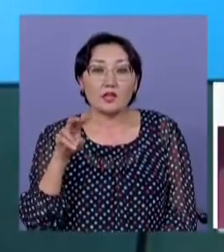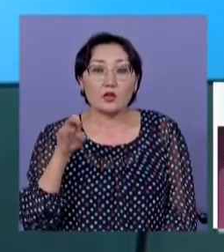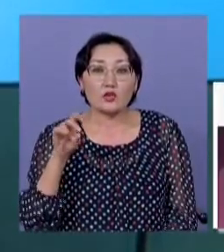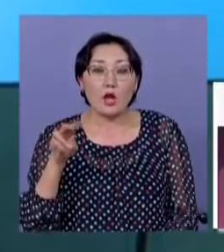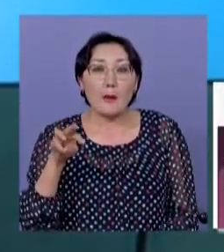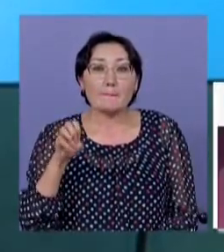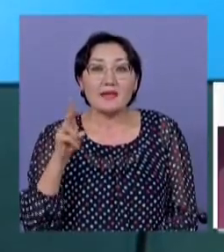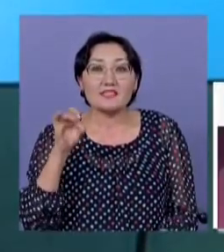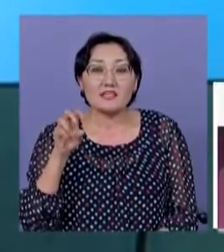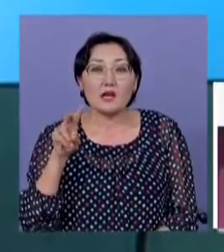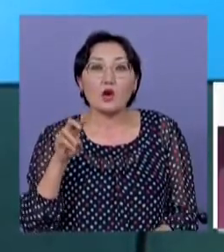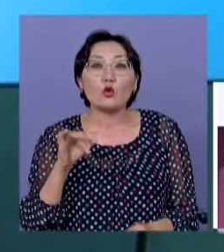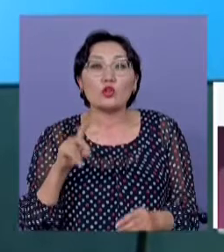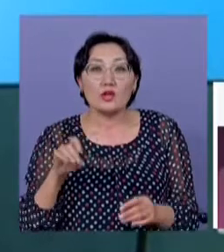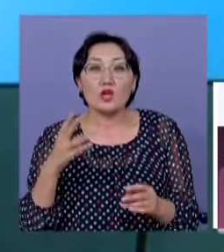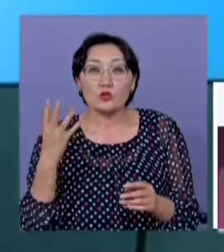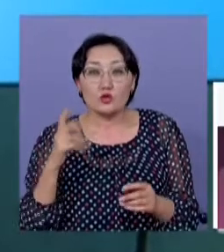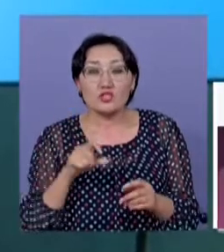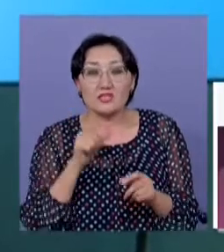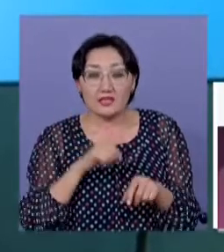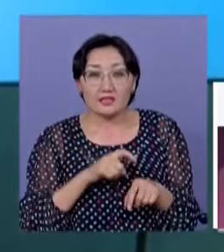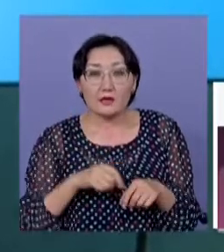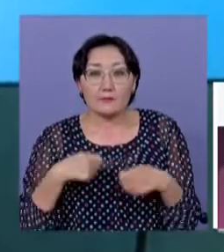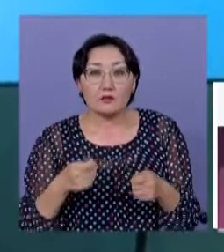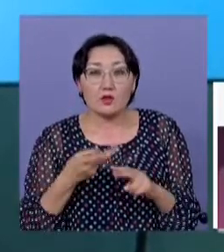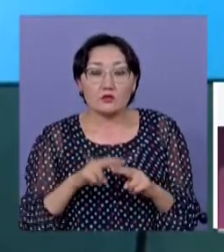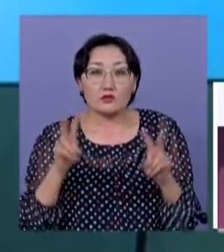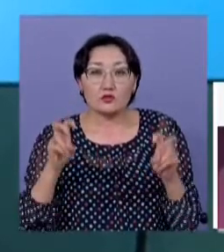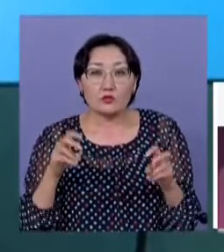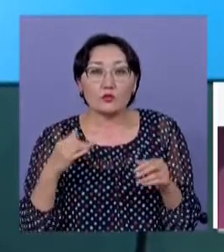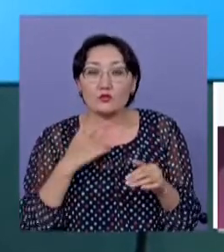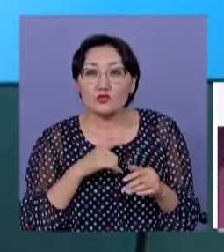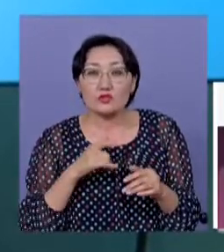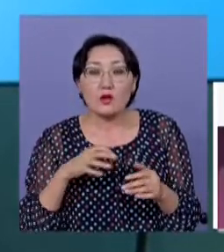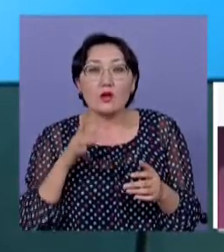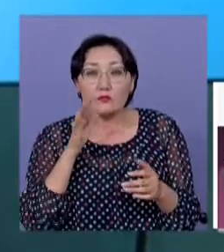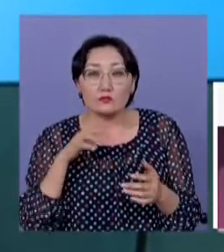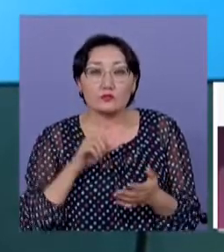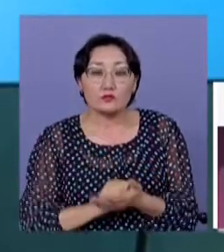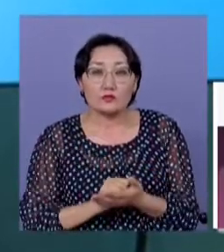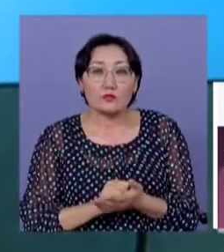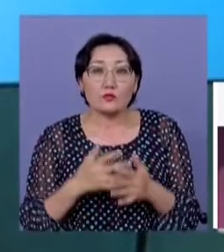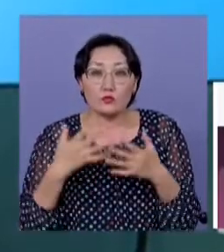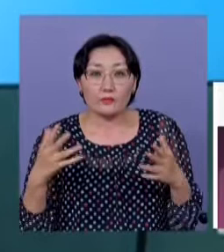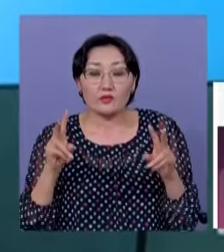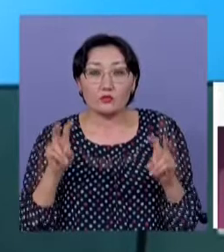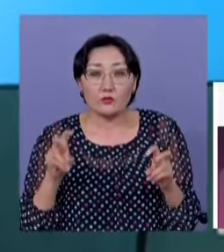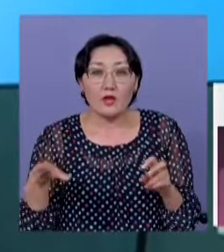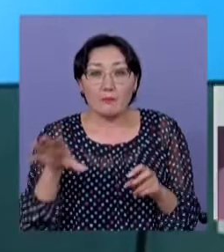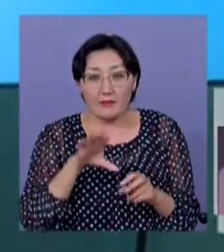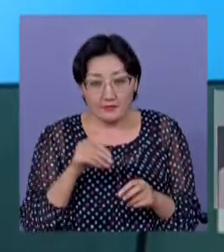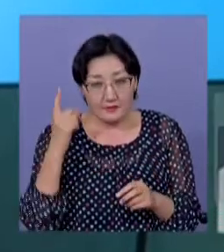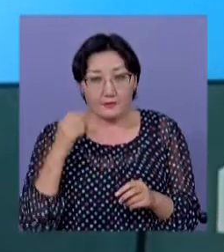ұлы шығармасы 4 сағатқа берілген. Аталған шығармалар осынша көп уақытты қамтитын көлемді туынды екенін бәріміз